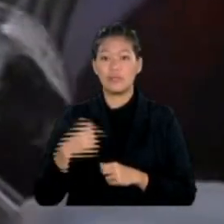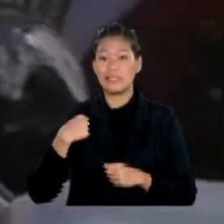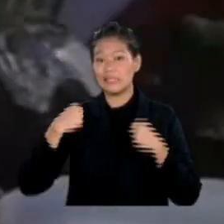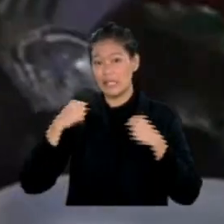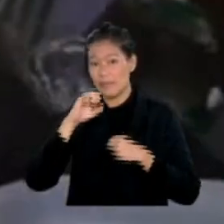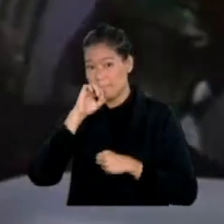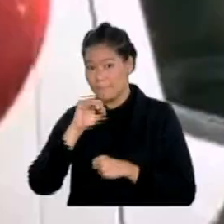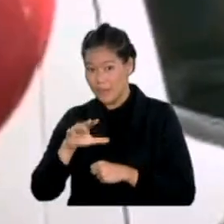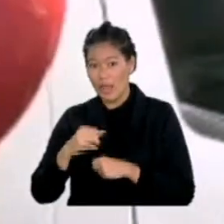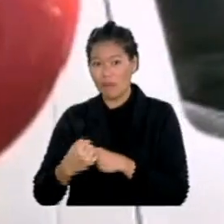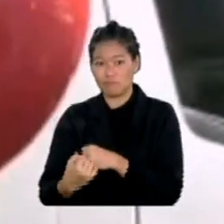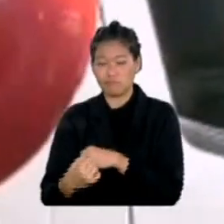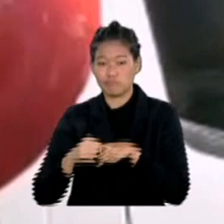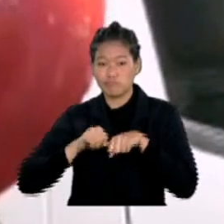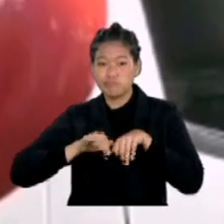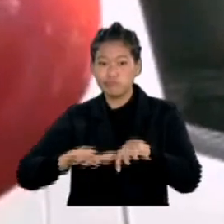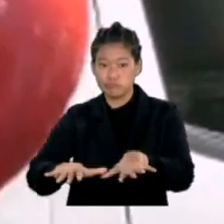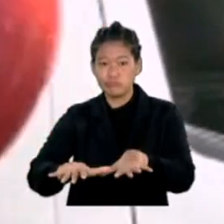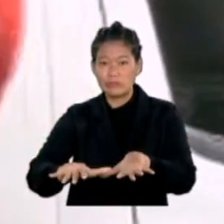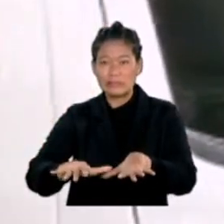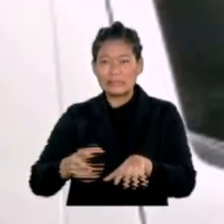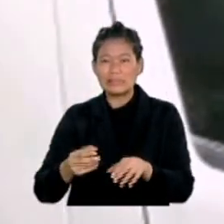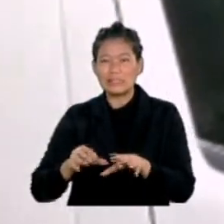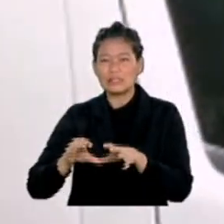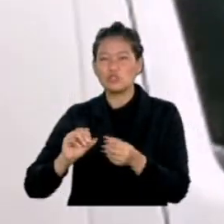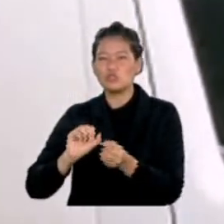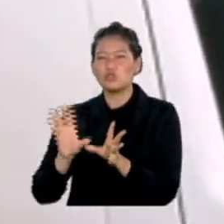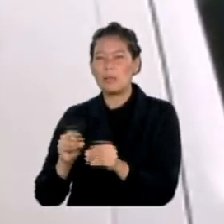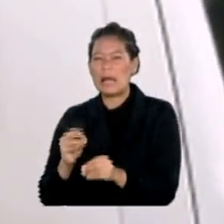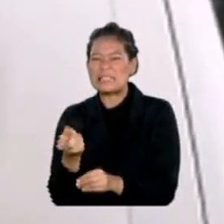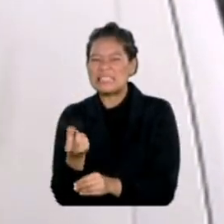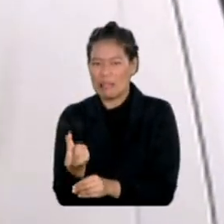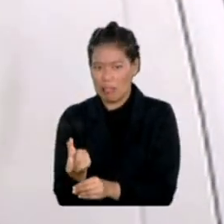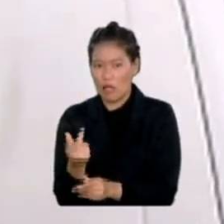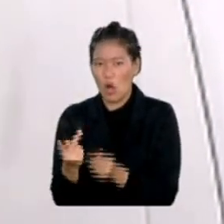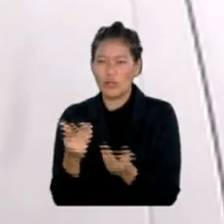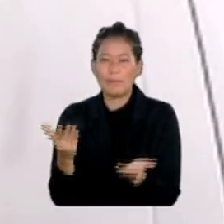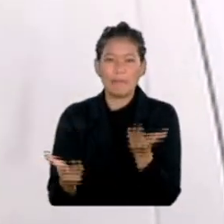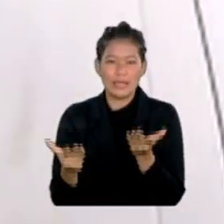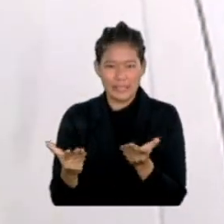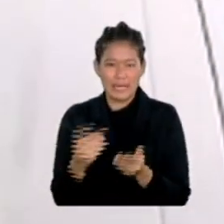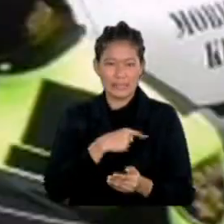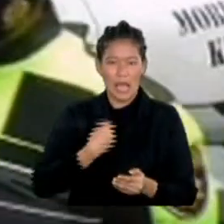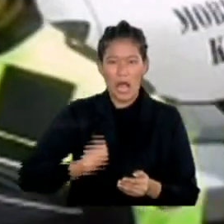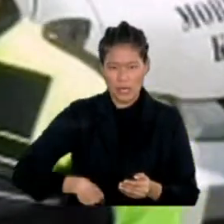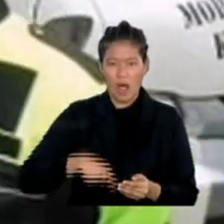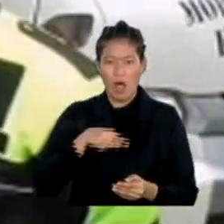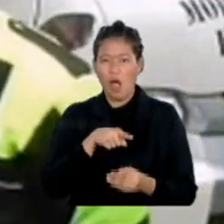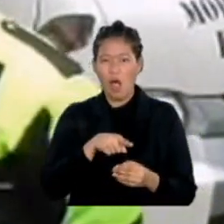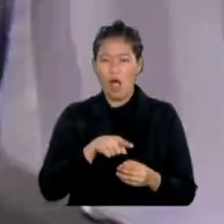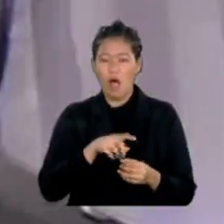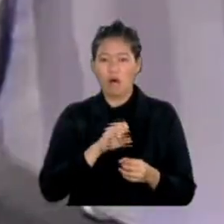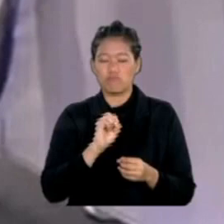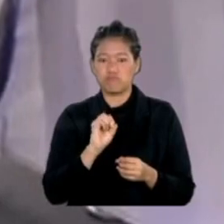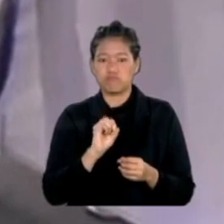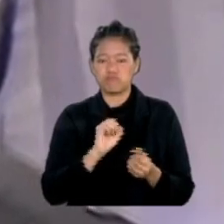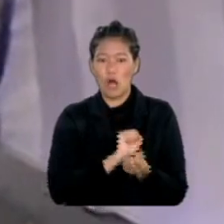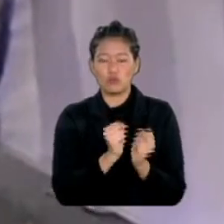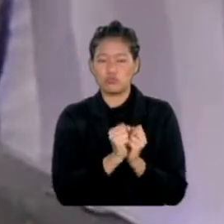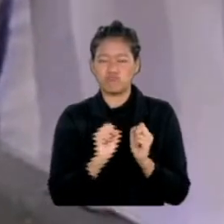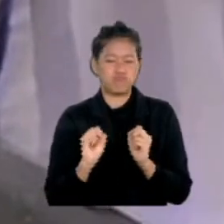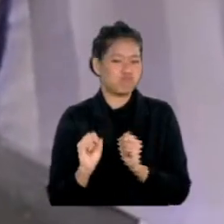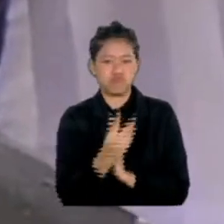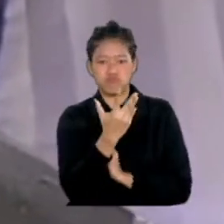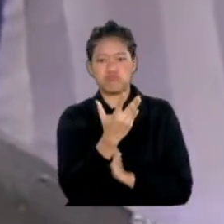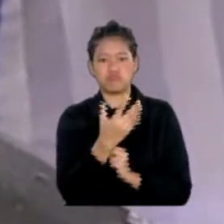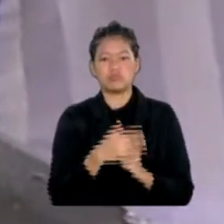menyebut jumlah infeksi dan penyebaran tergolong kecil jika dibandingkan dengan China yang tengah di menghadapi lonjakan penyebaran